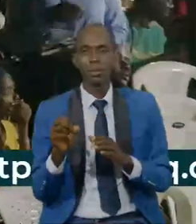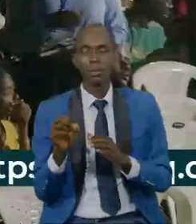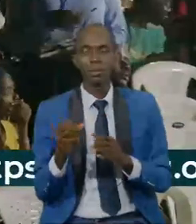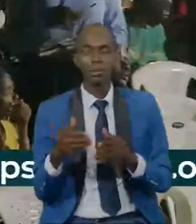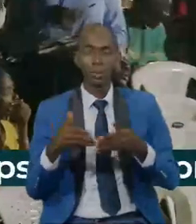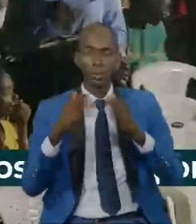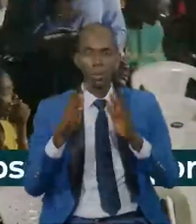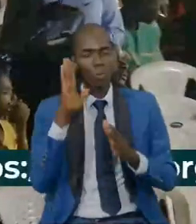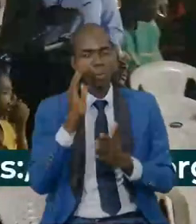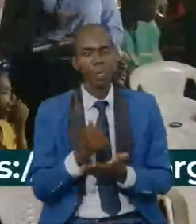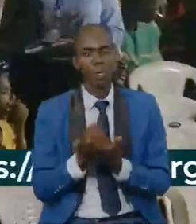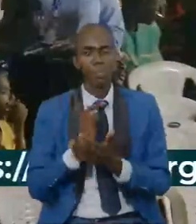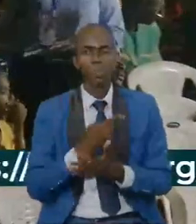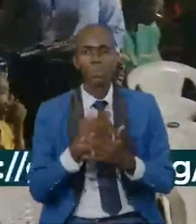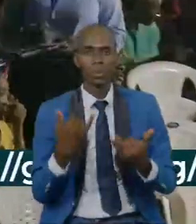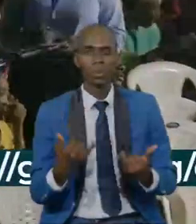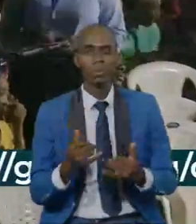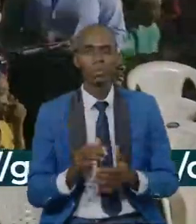l'heure